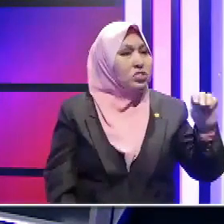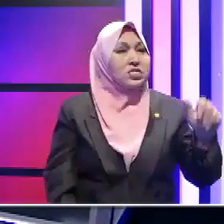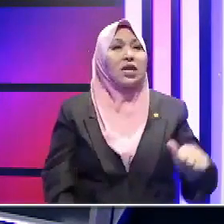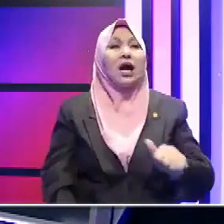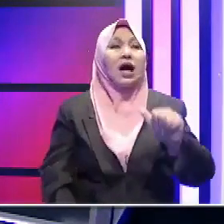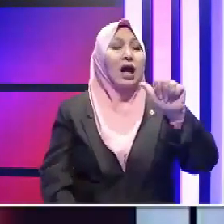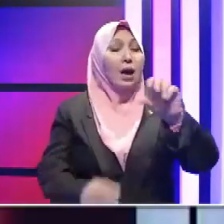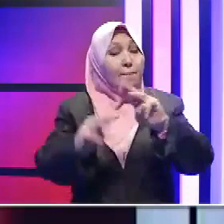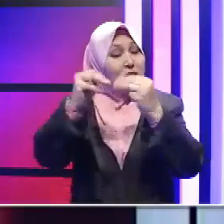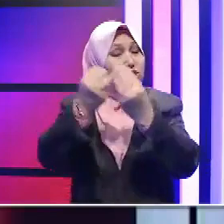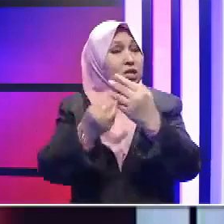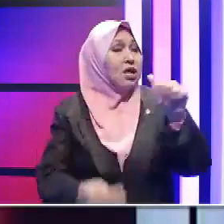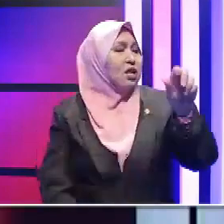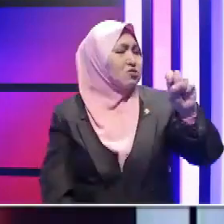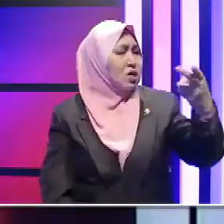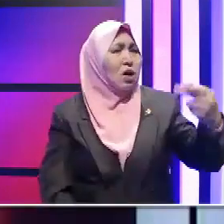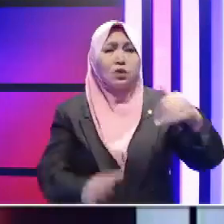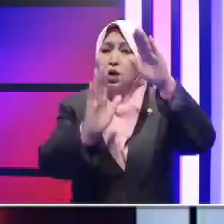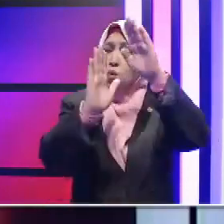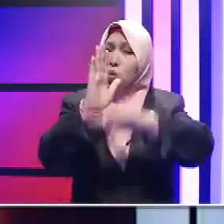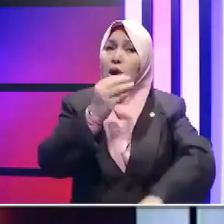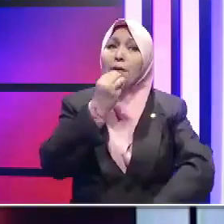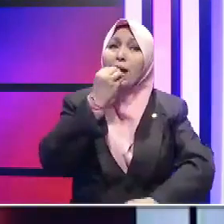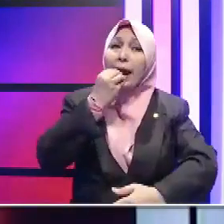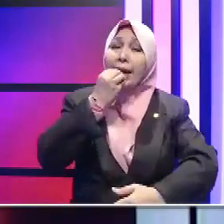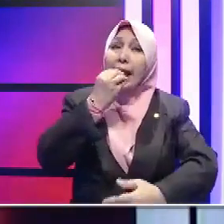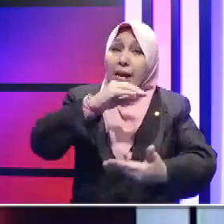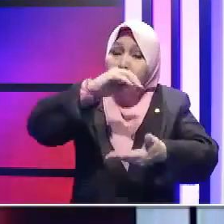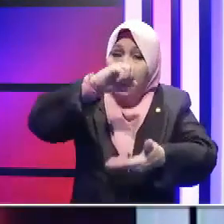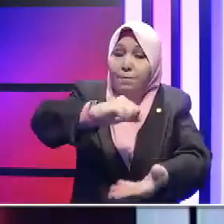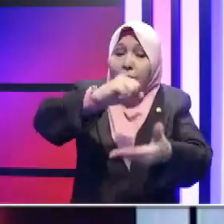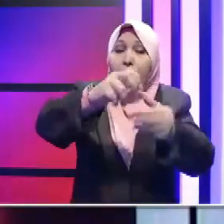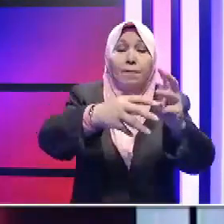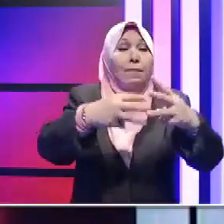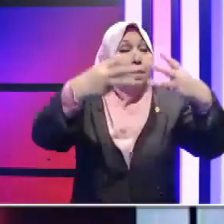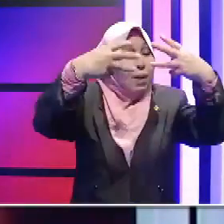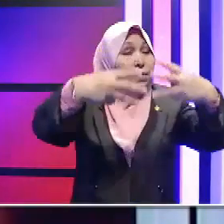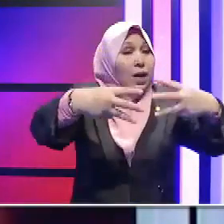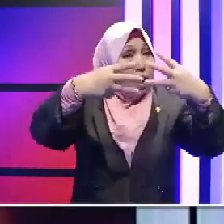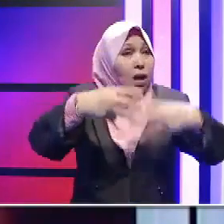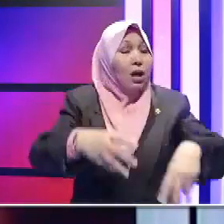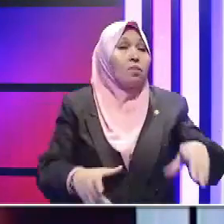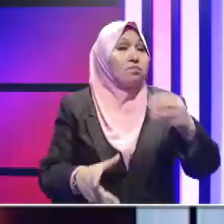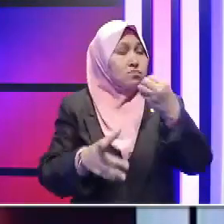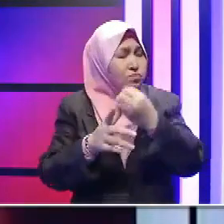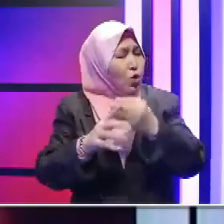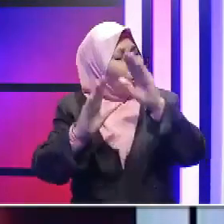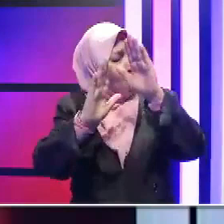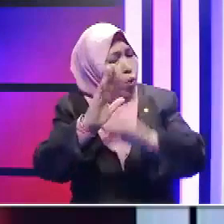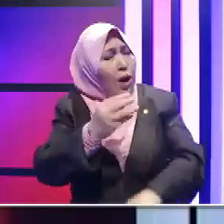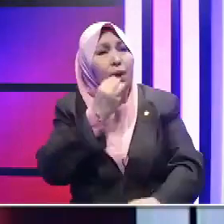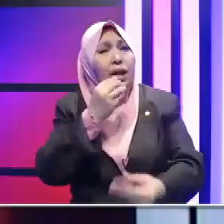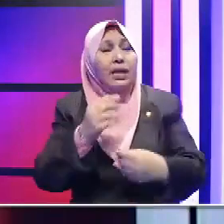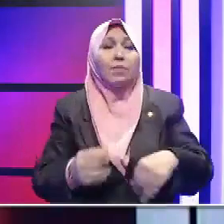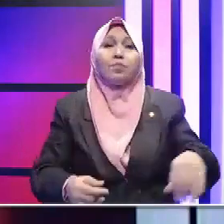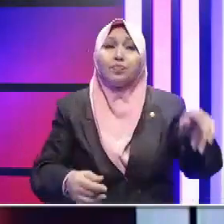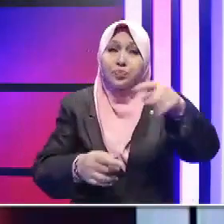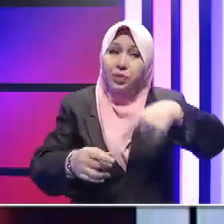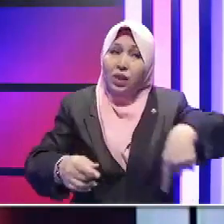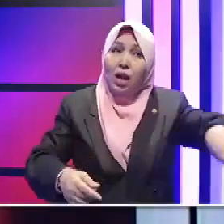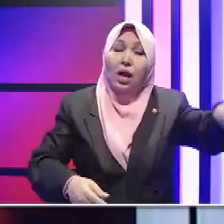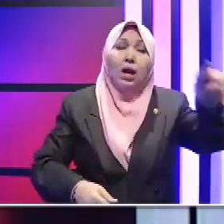kalau mereka kekurangan makanan bekalan makanan dalam peperangan ataupun kurang maka mereka akan